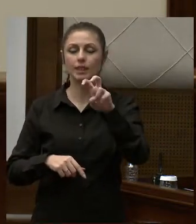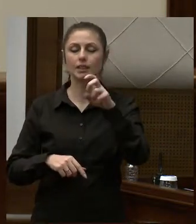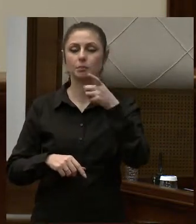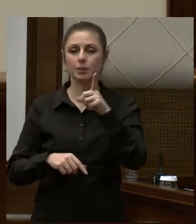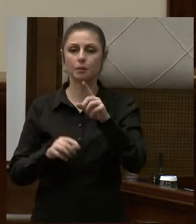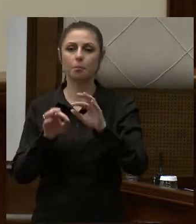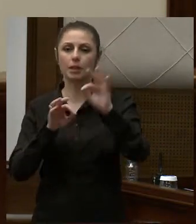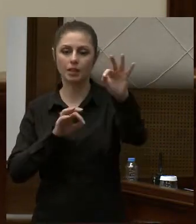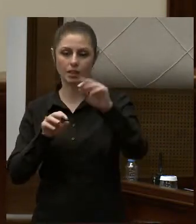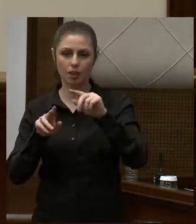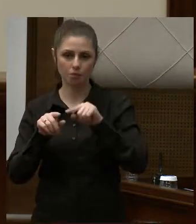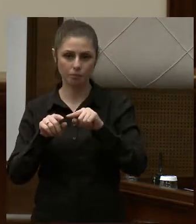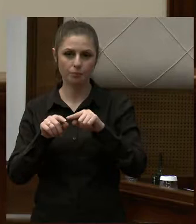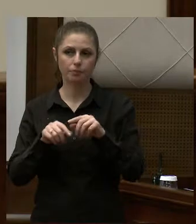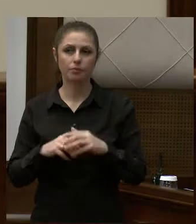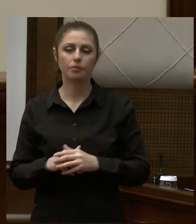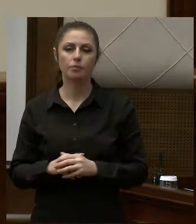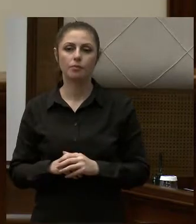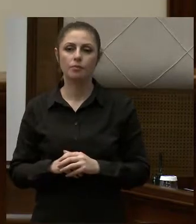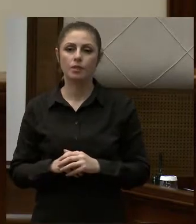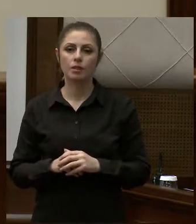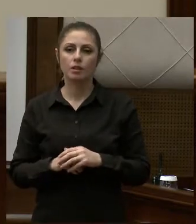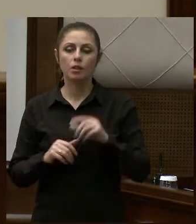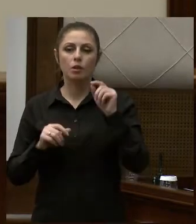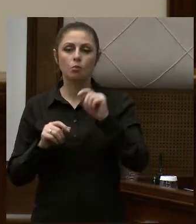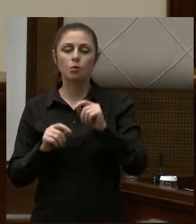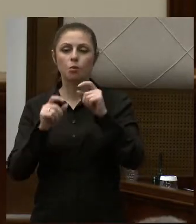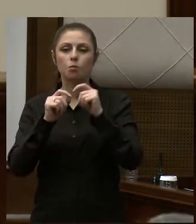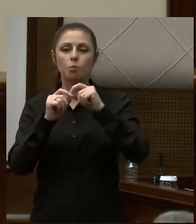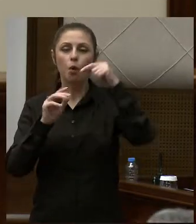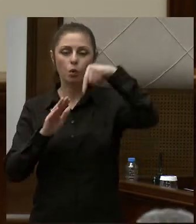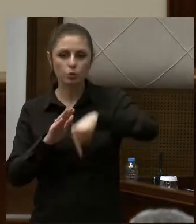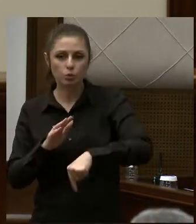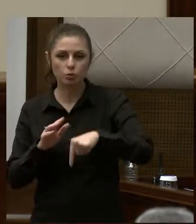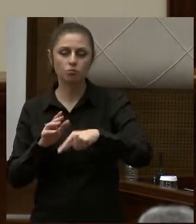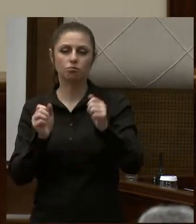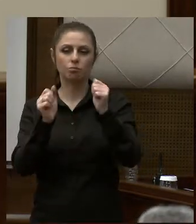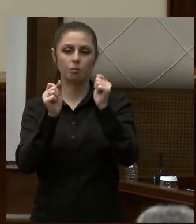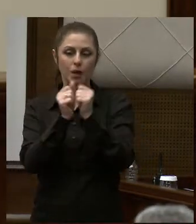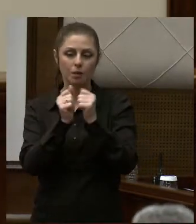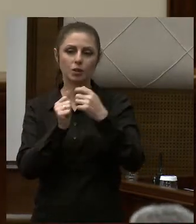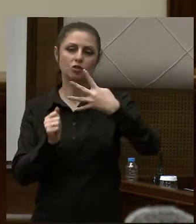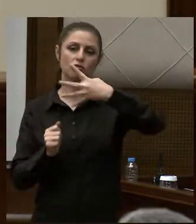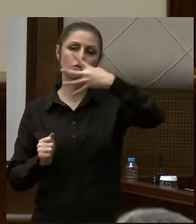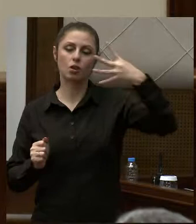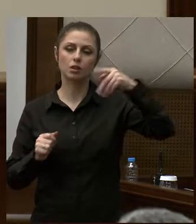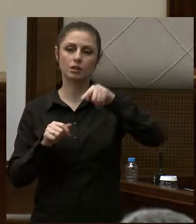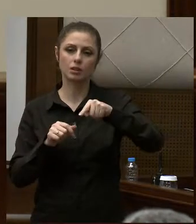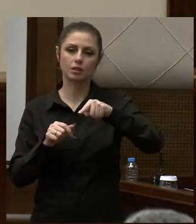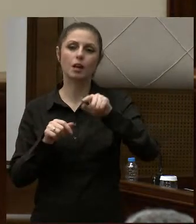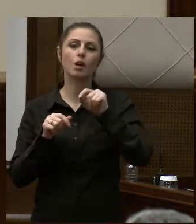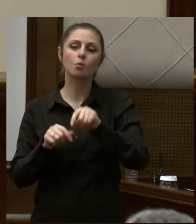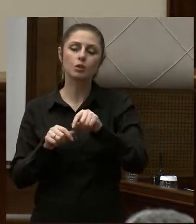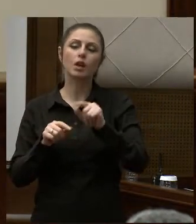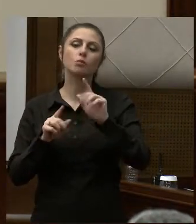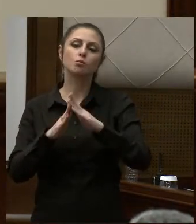ölçümlü 537 ada bir parsel üzerindeki bodrum artı 4 katlı bina bundan böyle Büyükçekmece